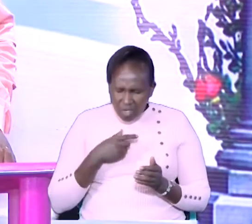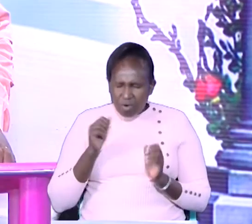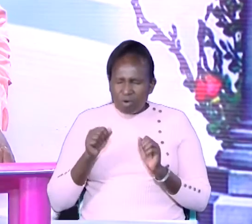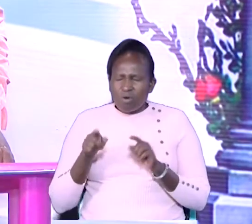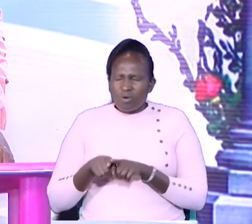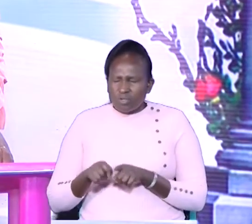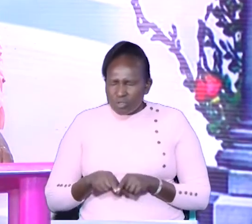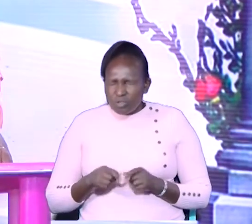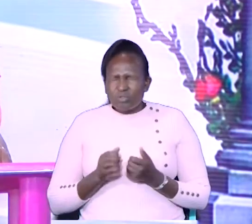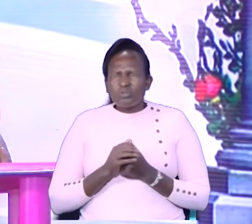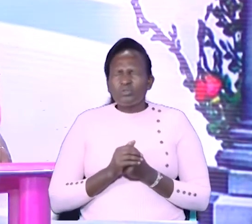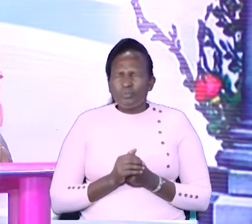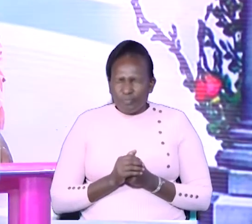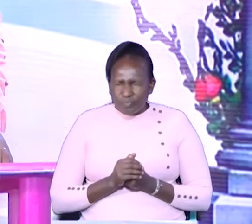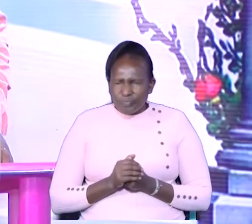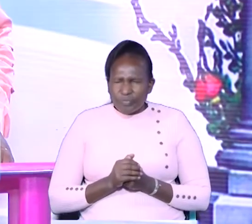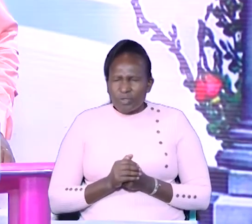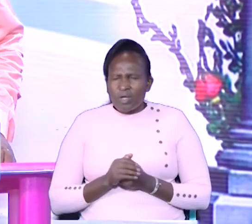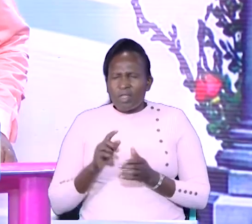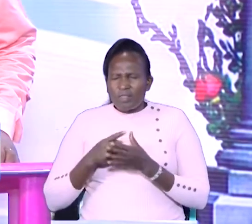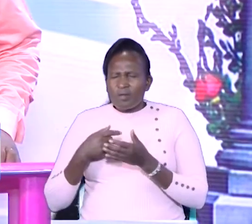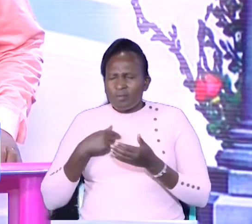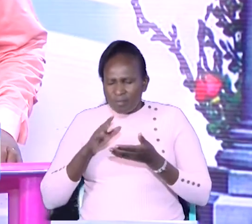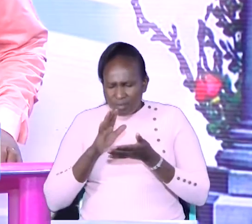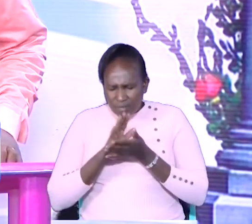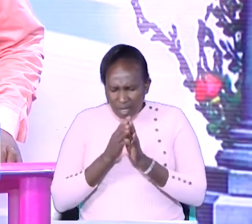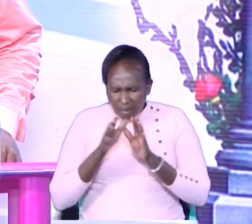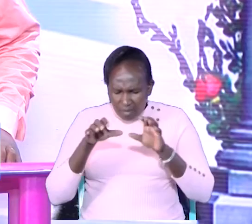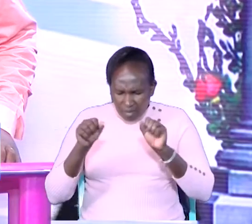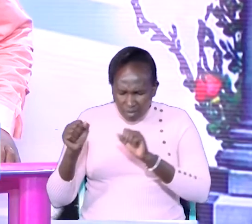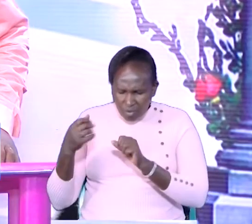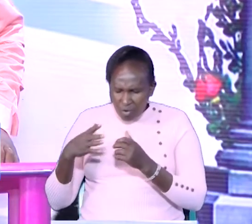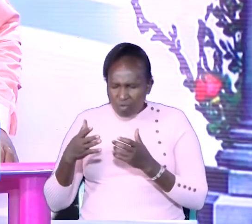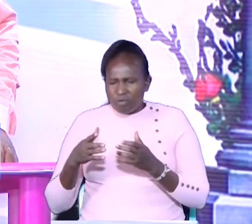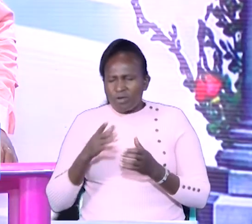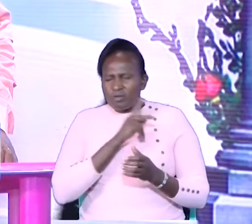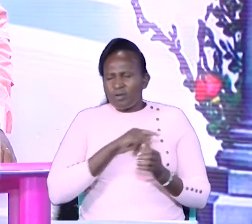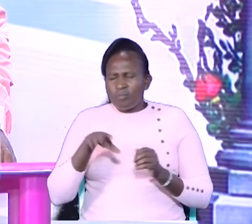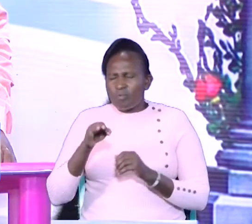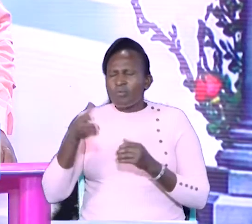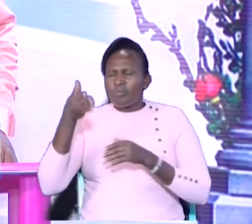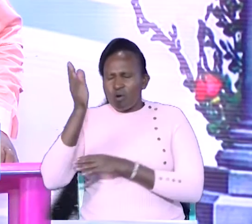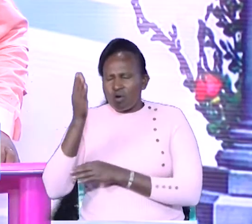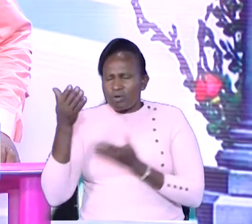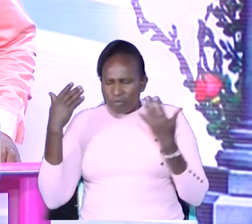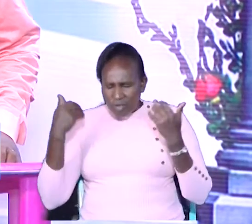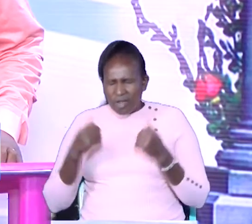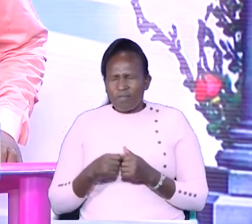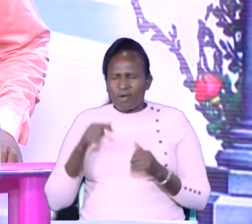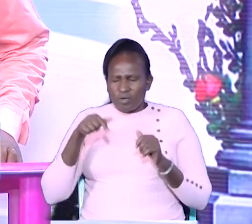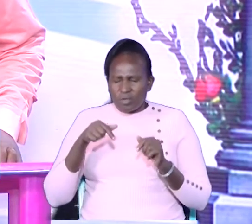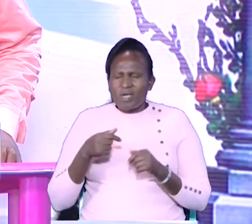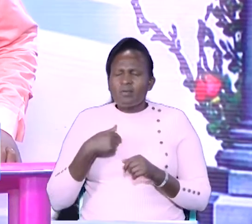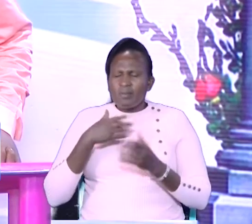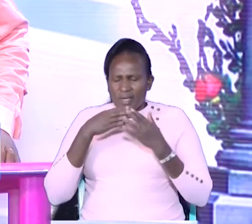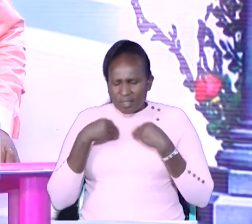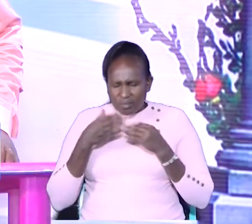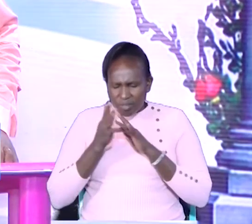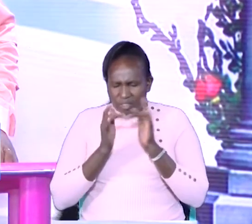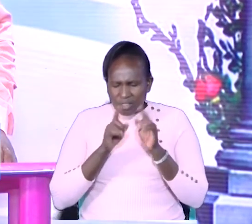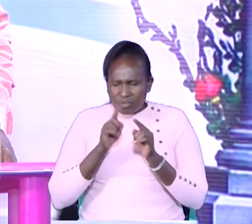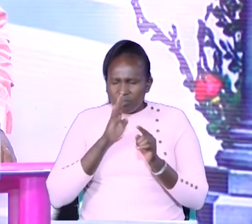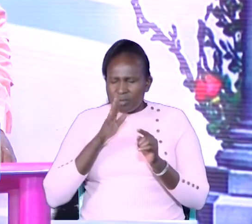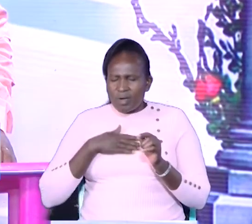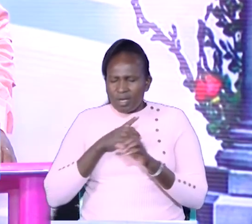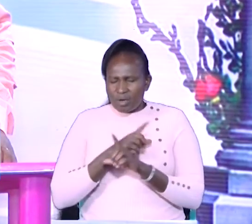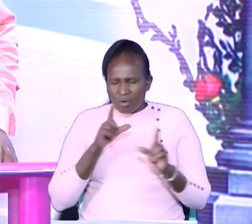uweze kuniridhisha, na pia nikaweze kuwa mrithi wa ufalme wa milele na milele. Kuanzia siku ya leo nimekukubali Yesu kuwa mwokozi wa